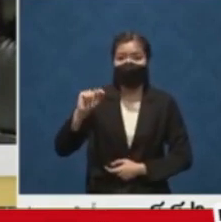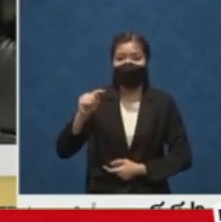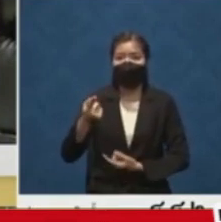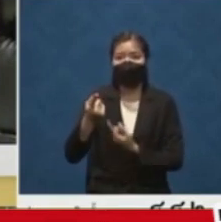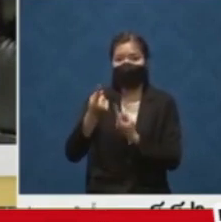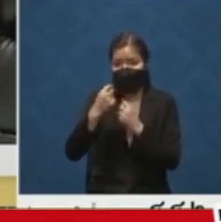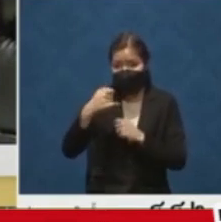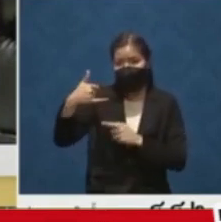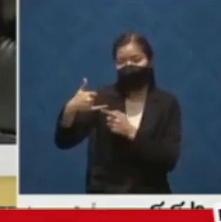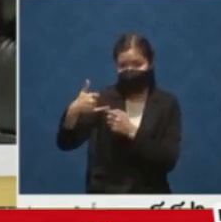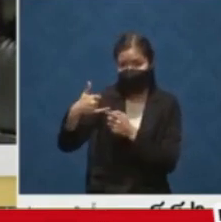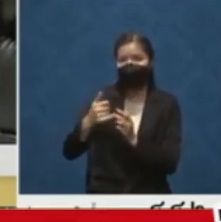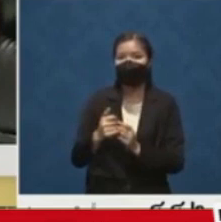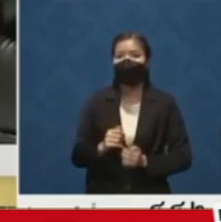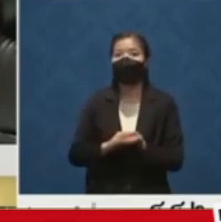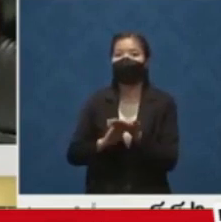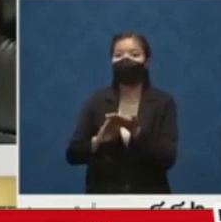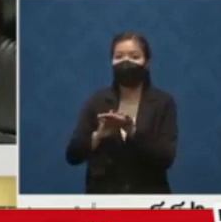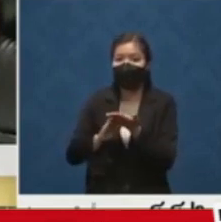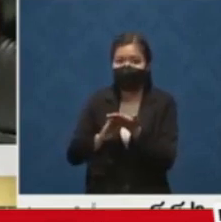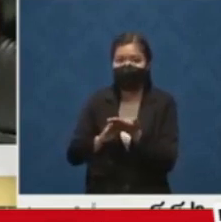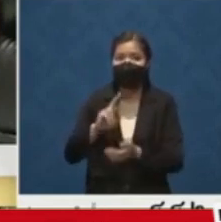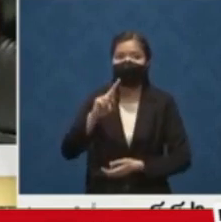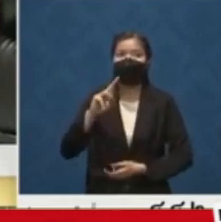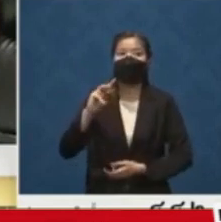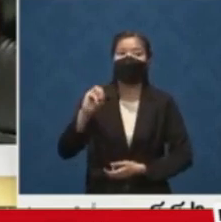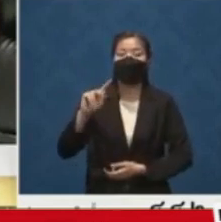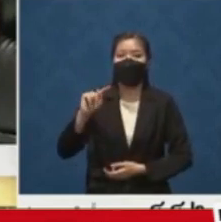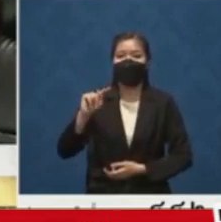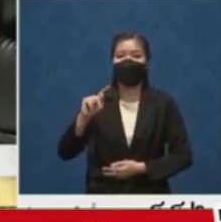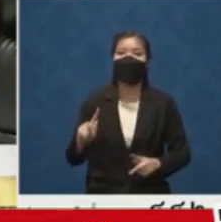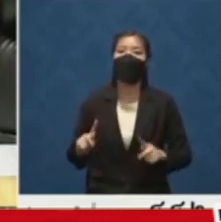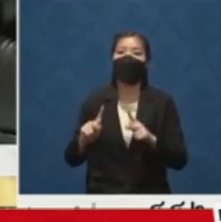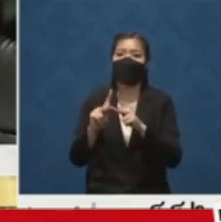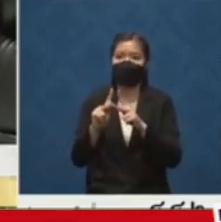มิถา ทุกคนใหญมาก Kind ofartenพเถอะ